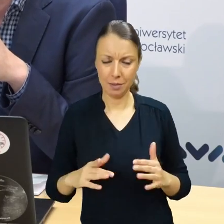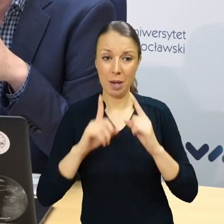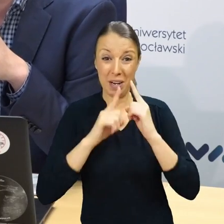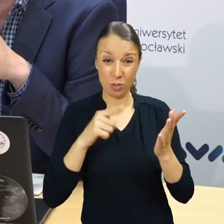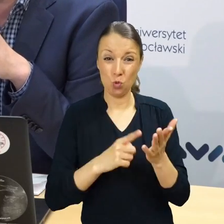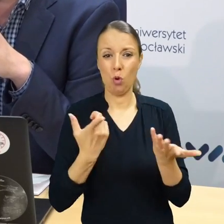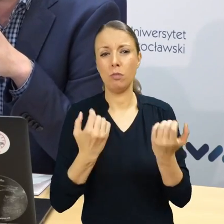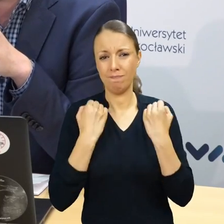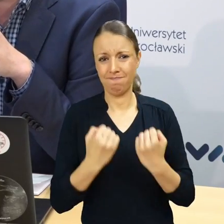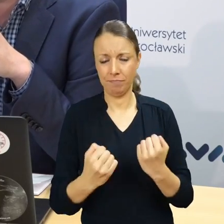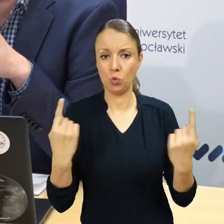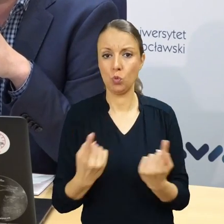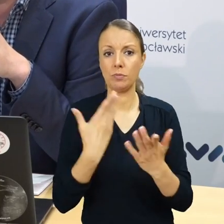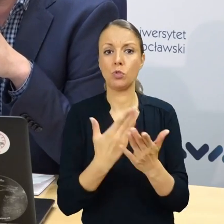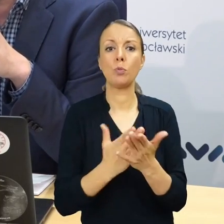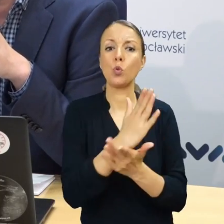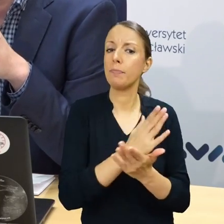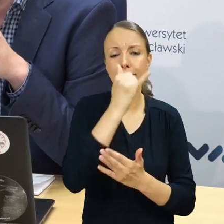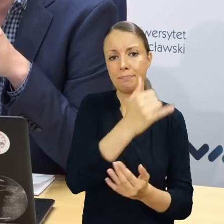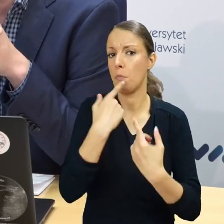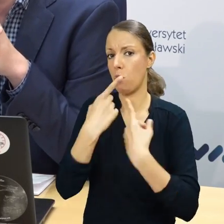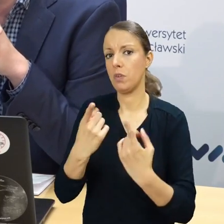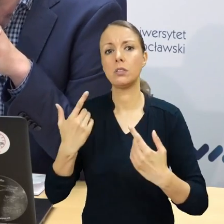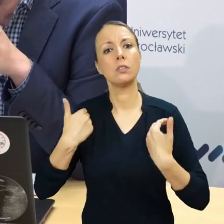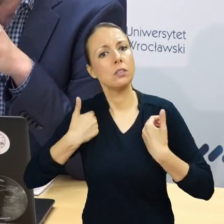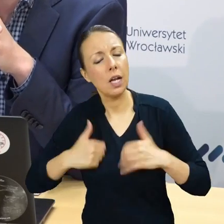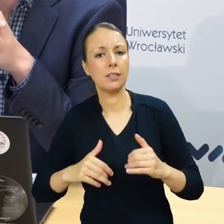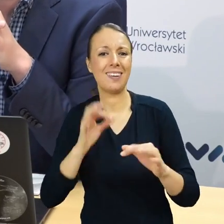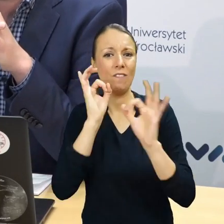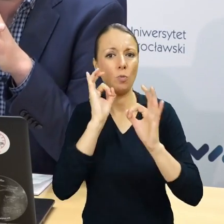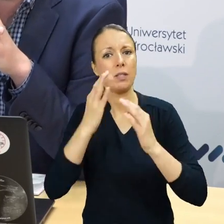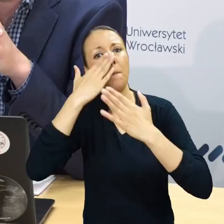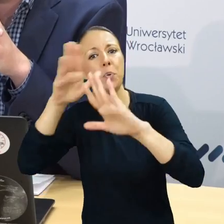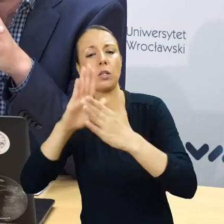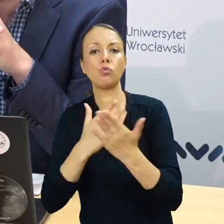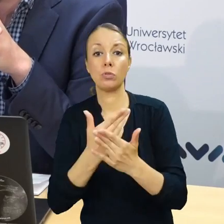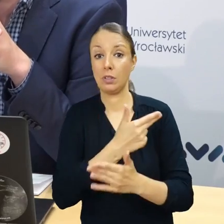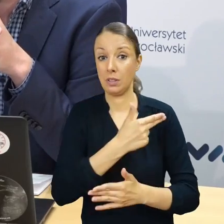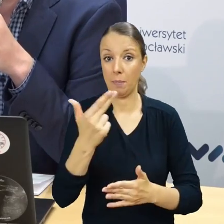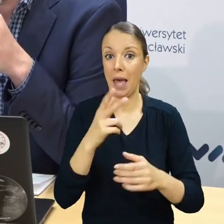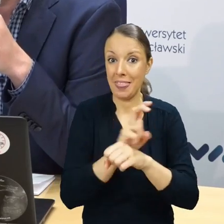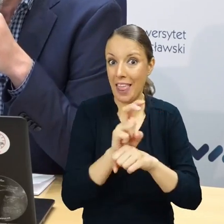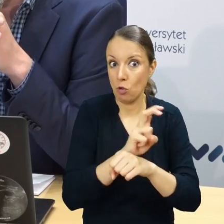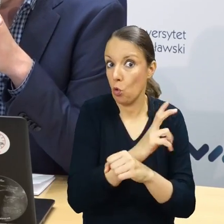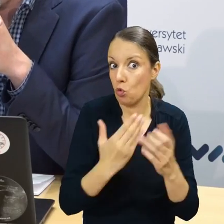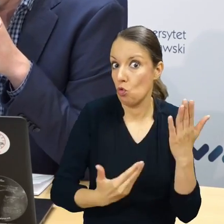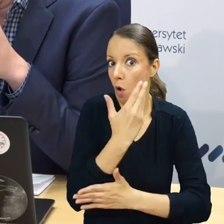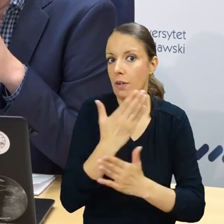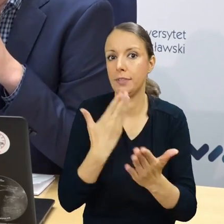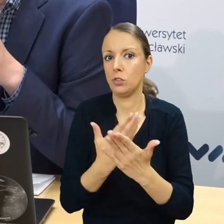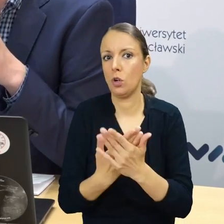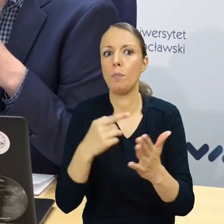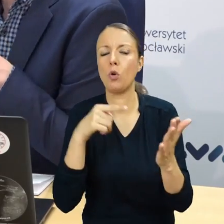nie udostępniamy informacji na temat tego, że mamy taką technologię, no bo tą technologię stosujemy względem ambasady